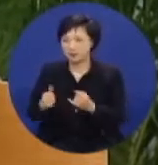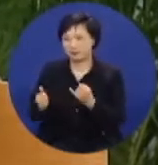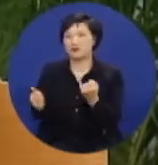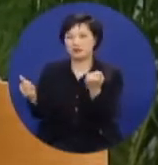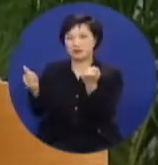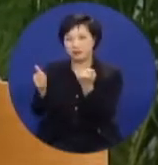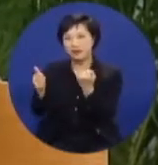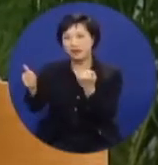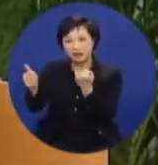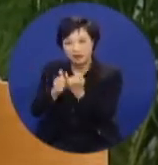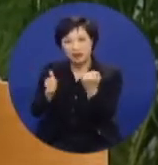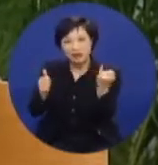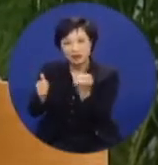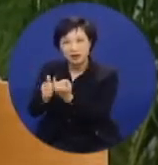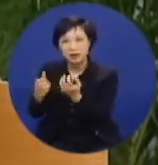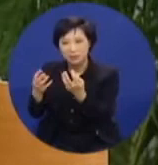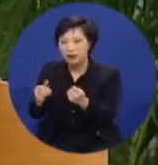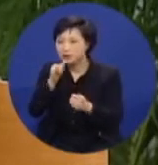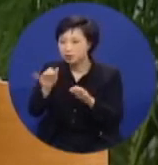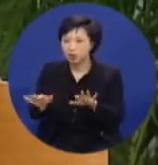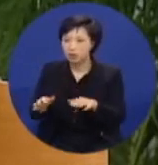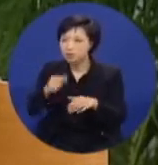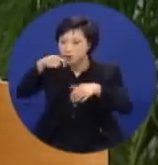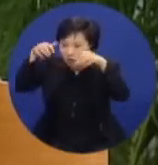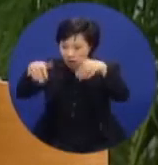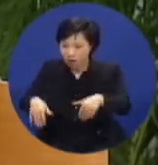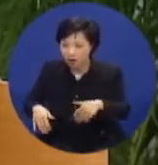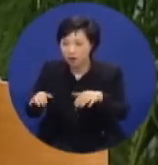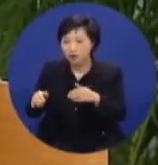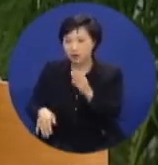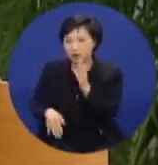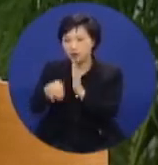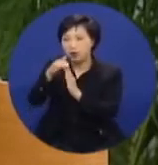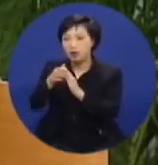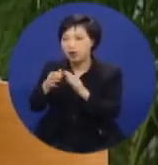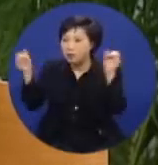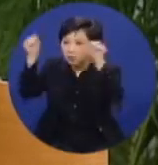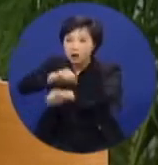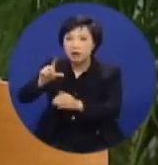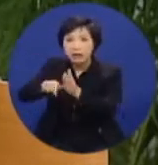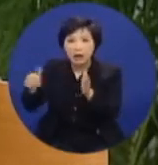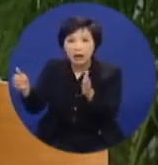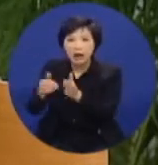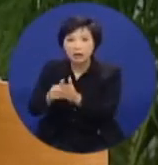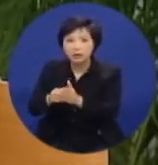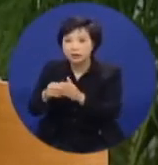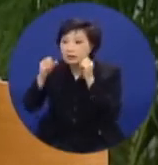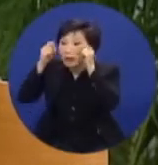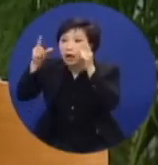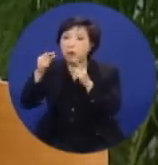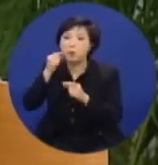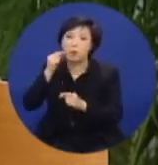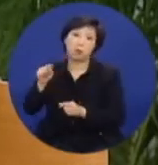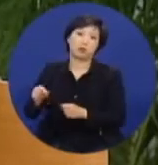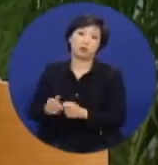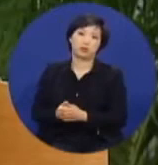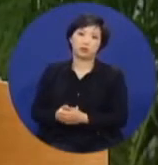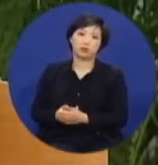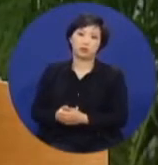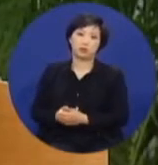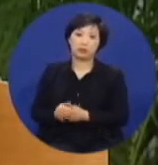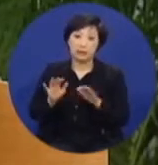시집 가고 있으면 더 후 홍수가 나서 저희를 다 멸망할 때까지 깨닫지 못하게 했더니